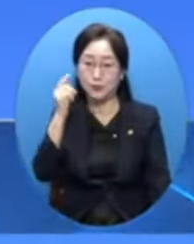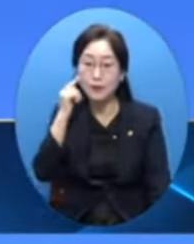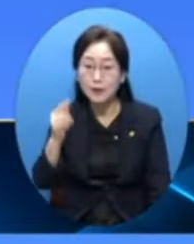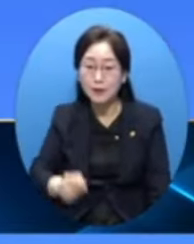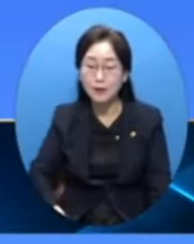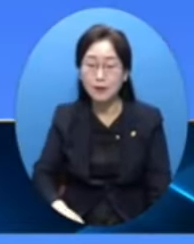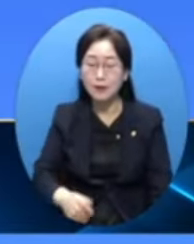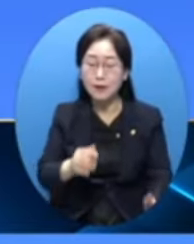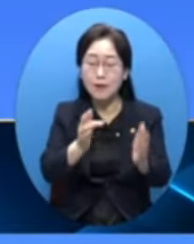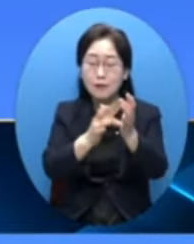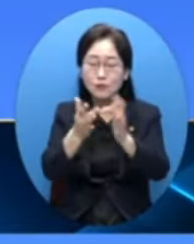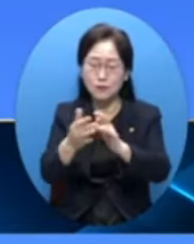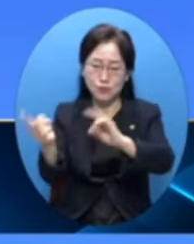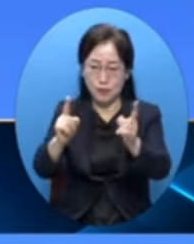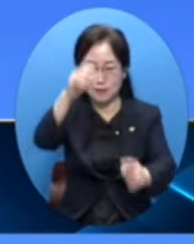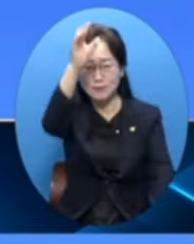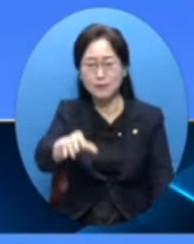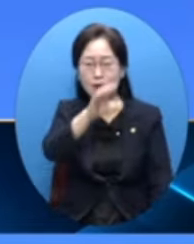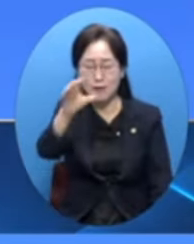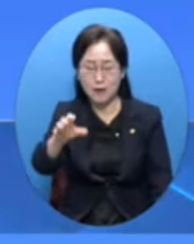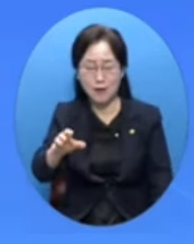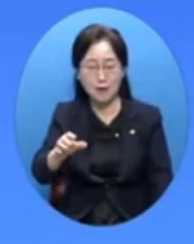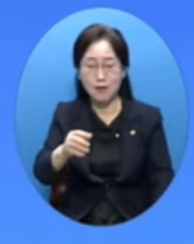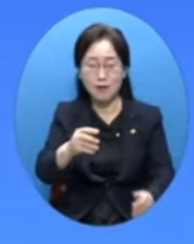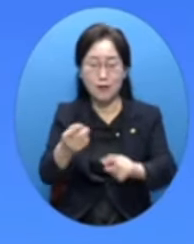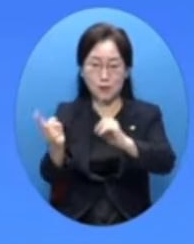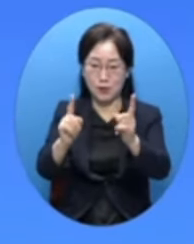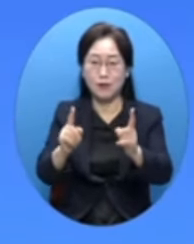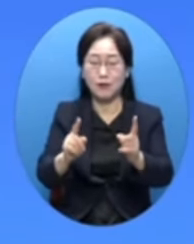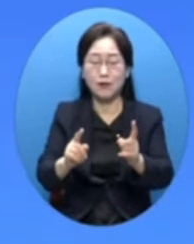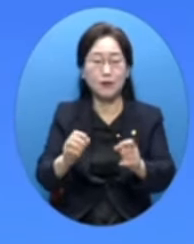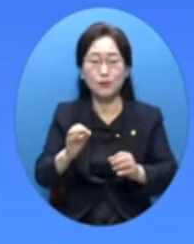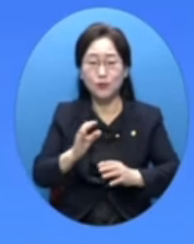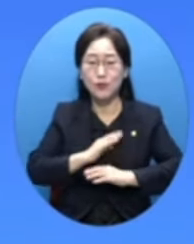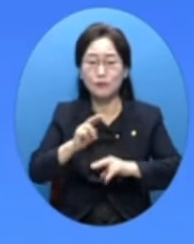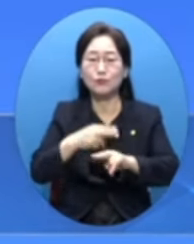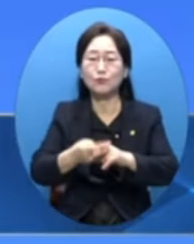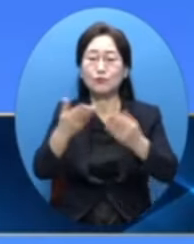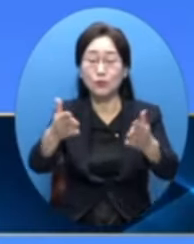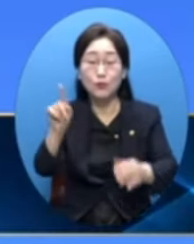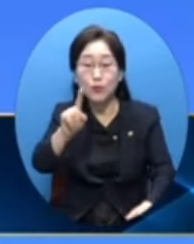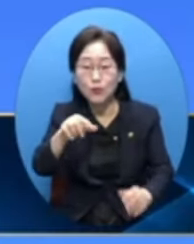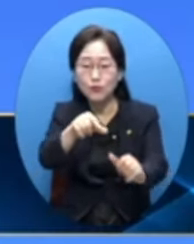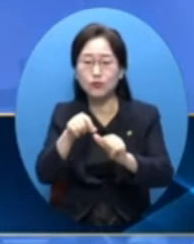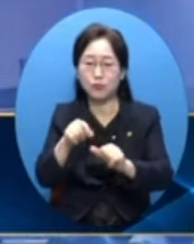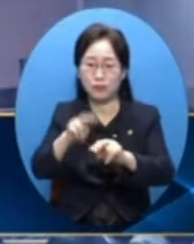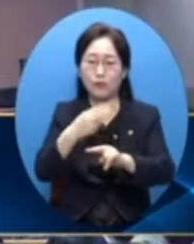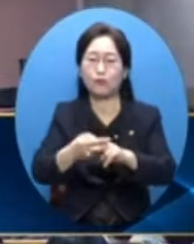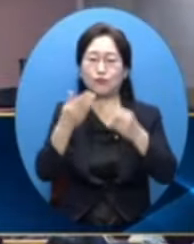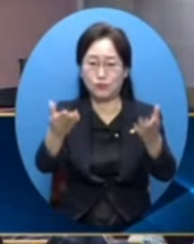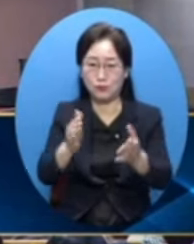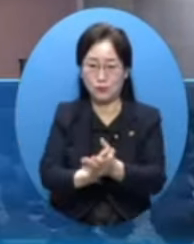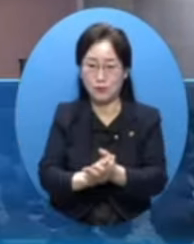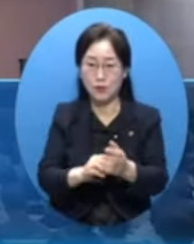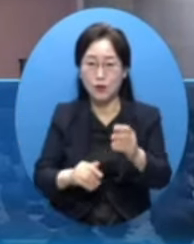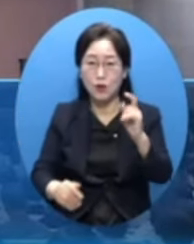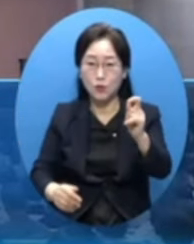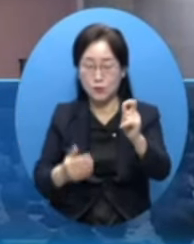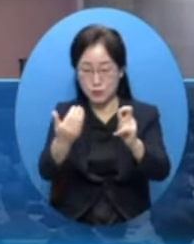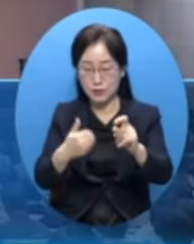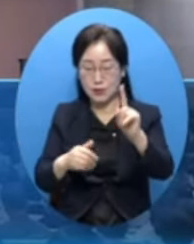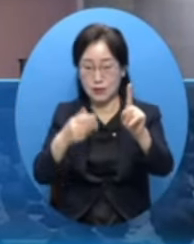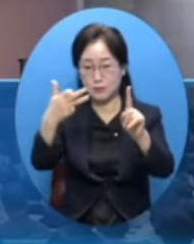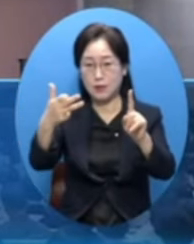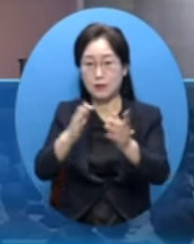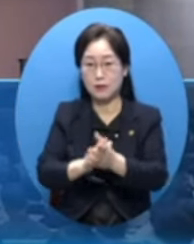축복을 선물로 주셨습니다. 가장 큰 선물이 구원의 축복입니다. 고린도전서 1장 18절은 말씀합니다.